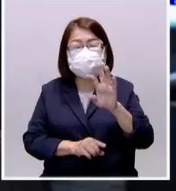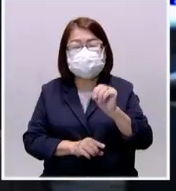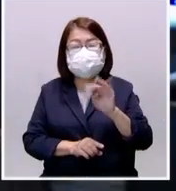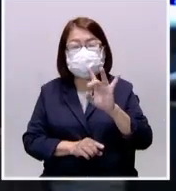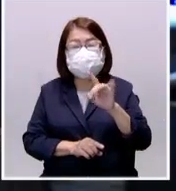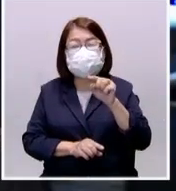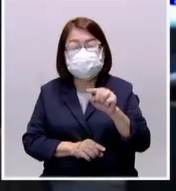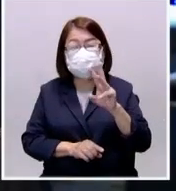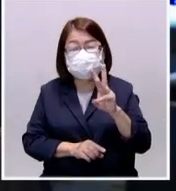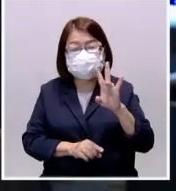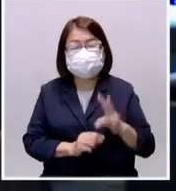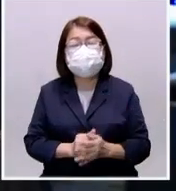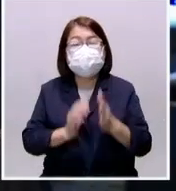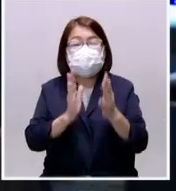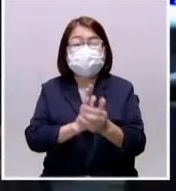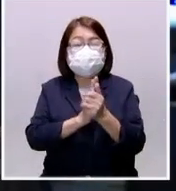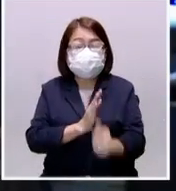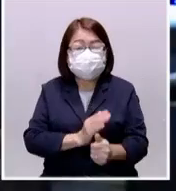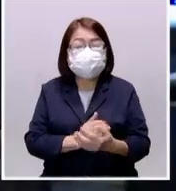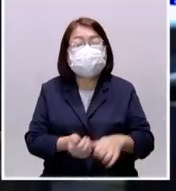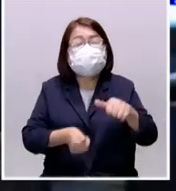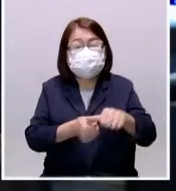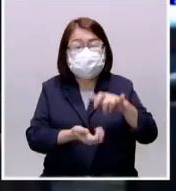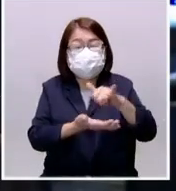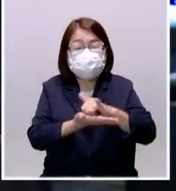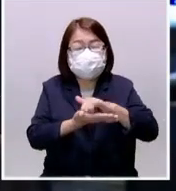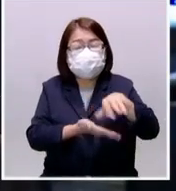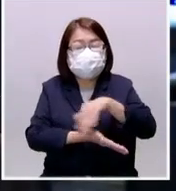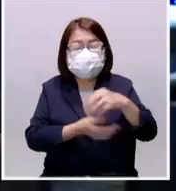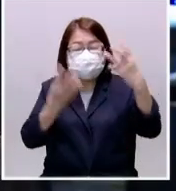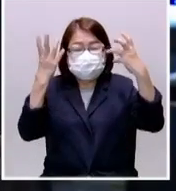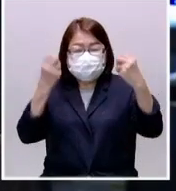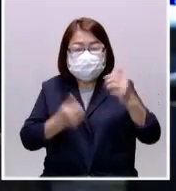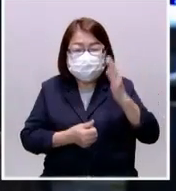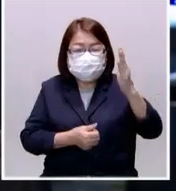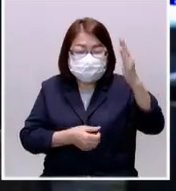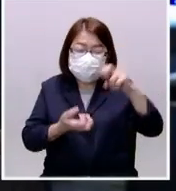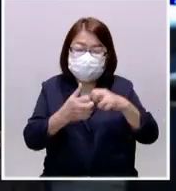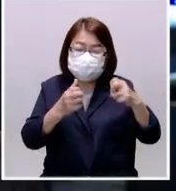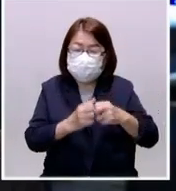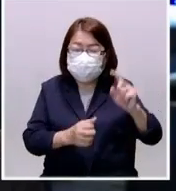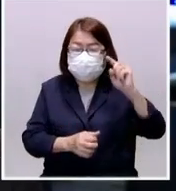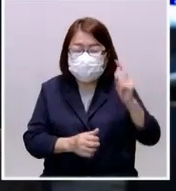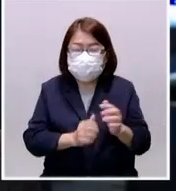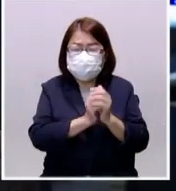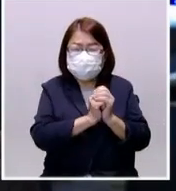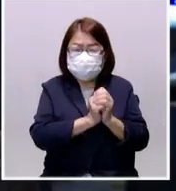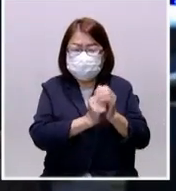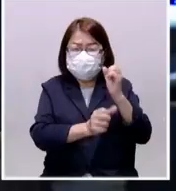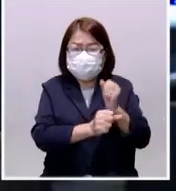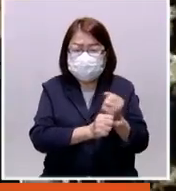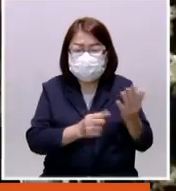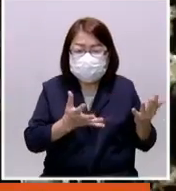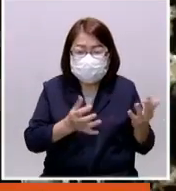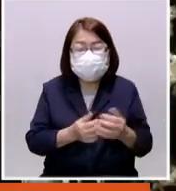12,348.76 จุดนะคะนักวิเคราะห์ในนิวยอร์กระบุว่าทุกคนเครียดค่ะว่าจะเกิดอะไรขึ้นตามมาจีนจะทำอะไรบ้างหลังจ